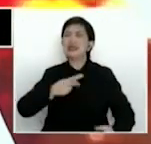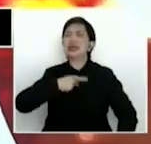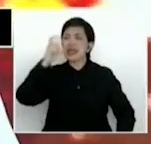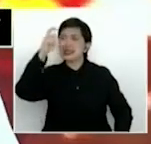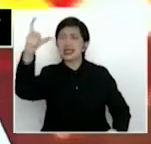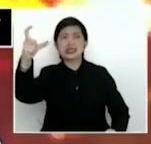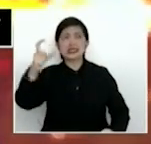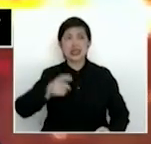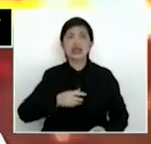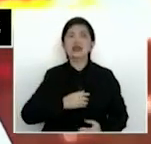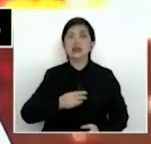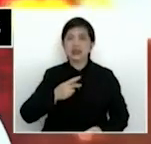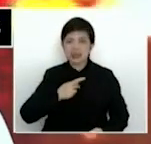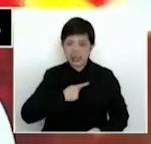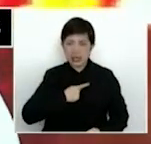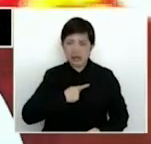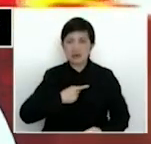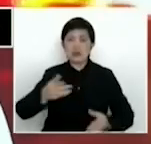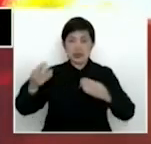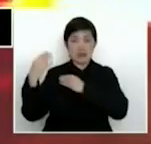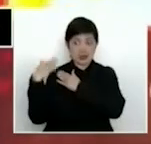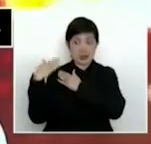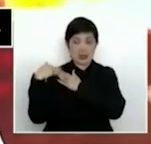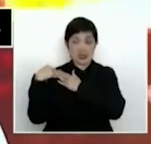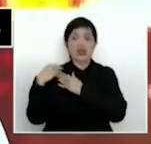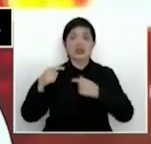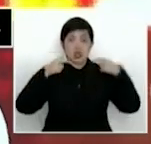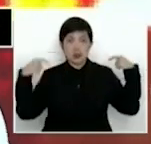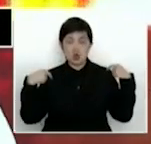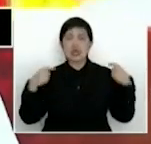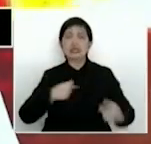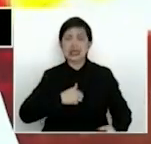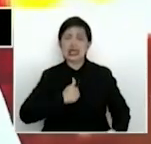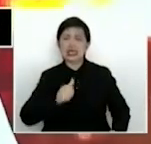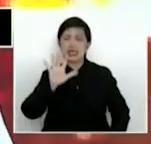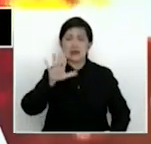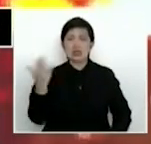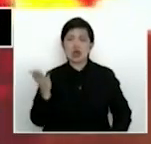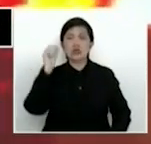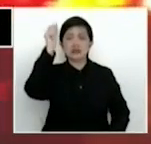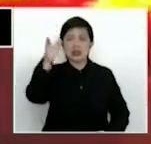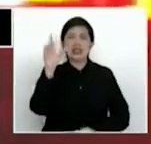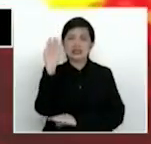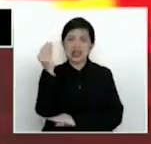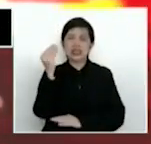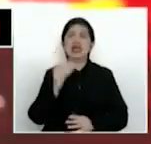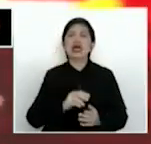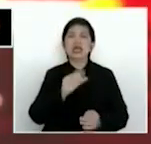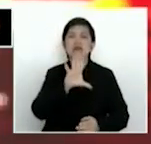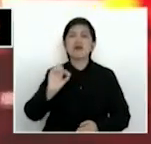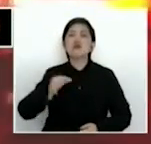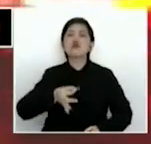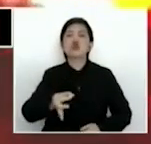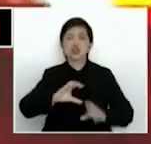saya dapat Amanah ini saya yakin Hakul yakin 5 tahun ke depan Jakarta menjadi 50 kota Global dunia